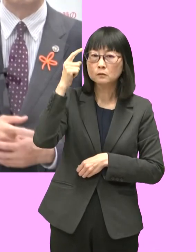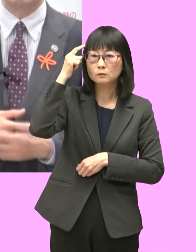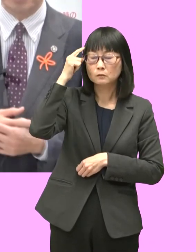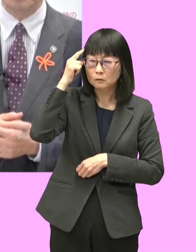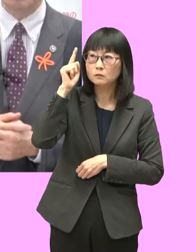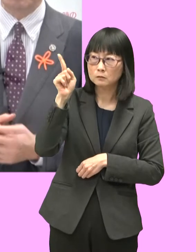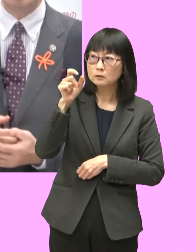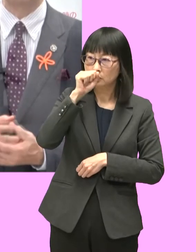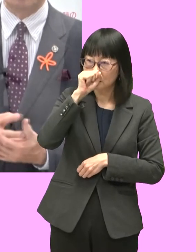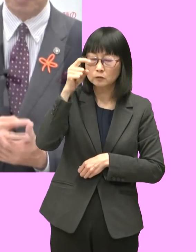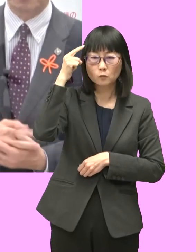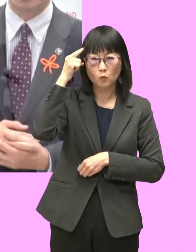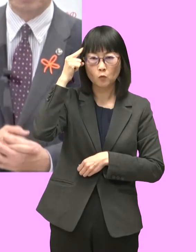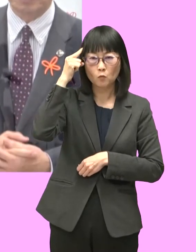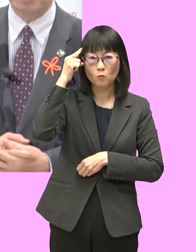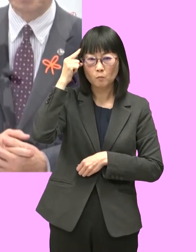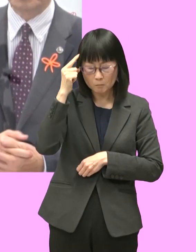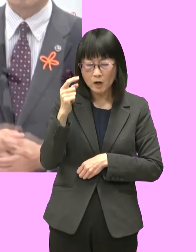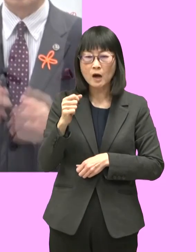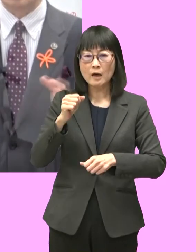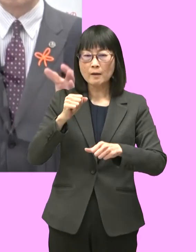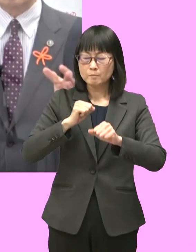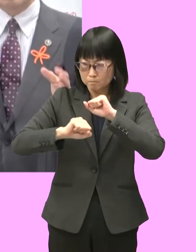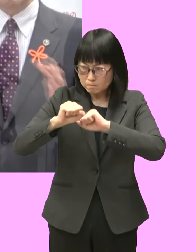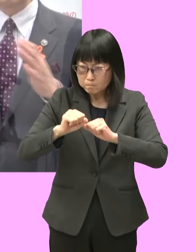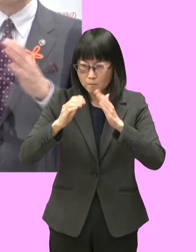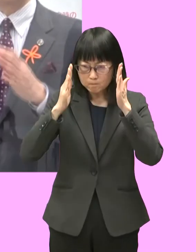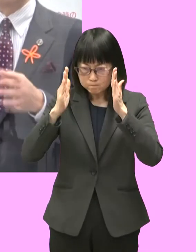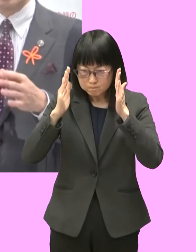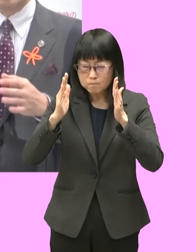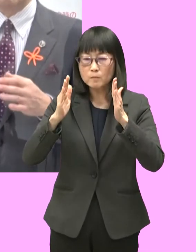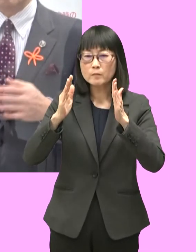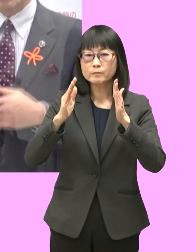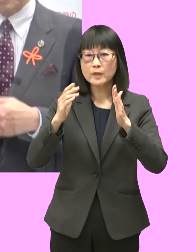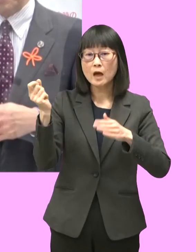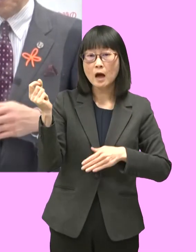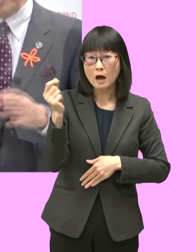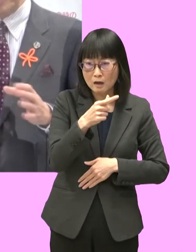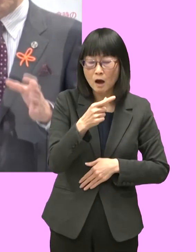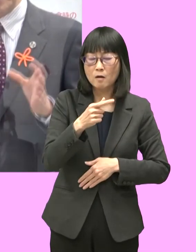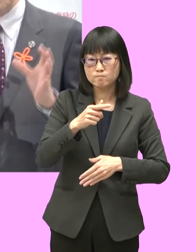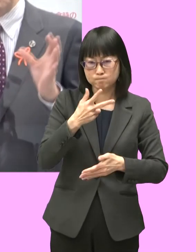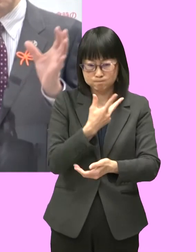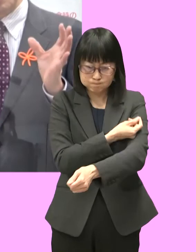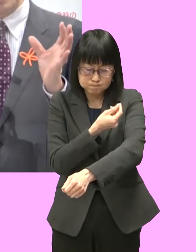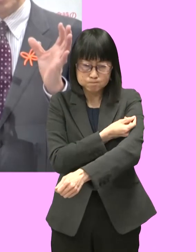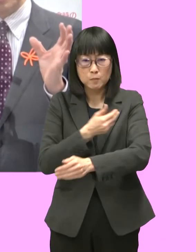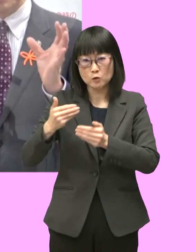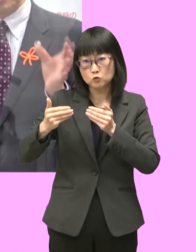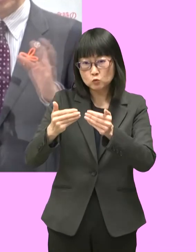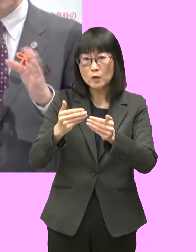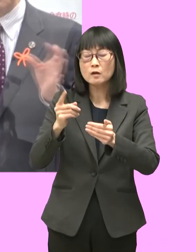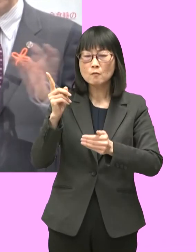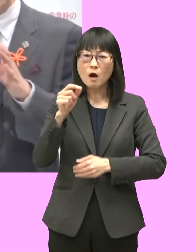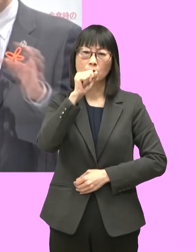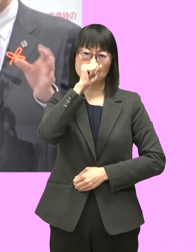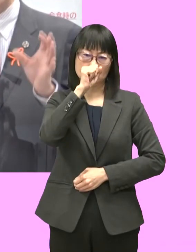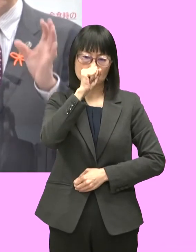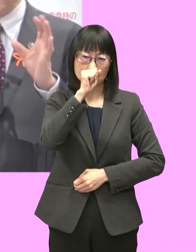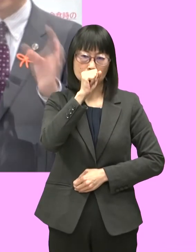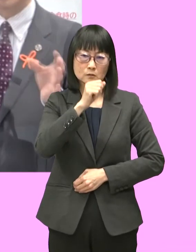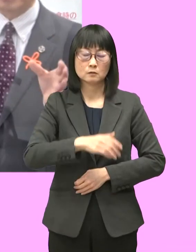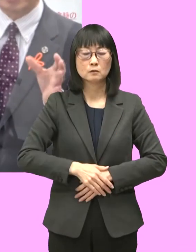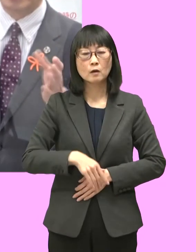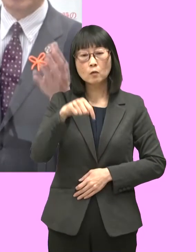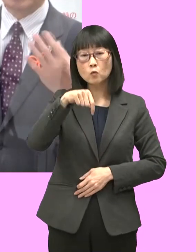るということがですね、大事だというふうに思います。ただ今申し上げたように、本市でも多分高齢者2回目打たれていた方